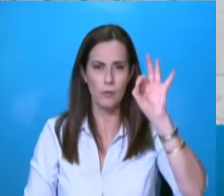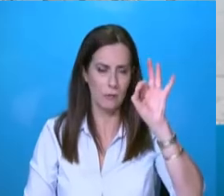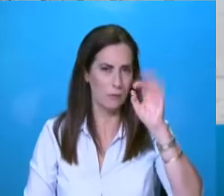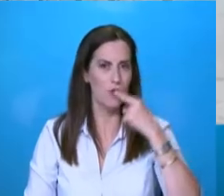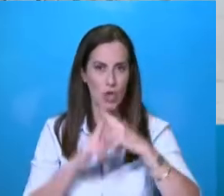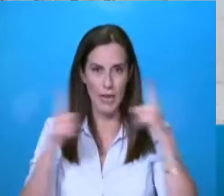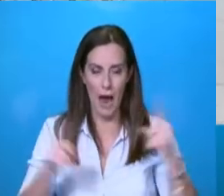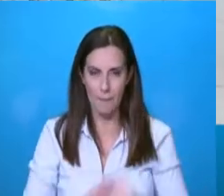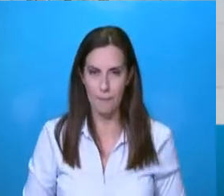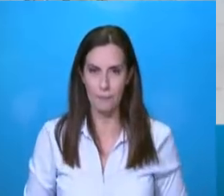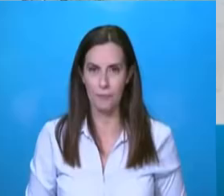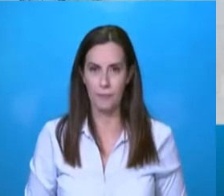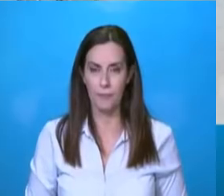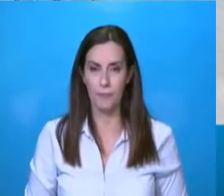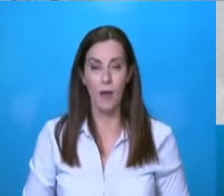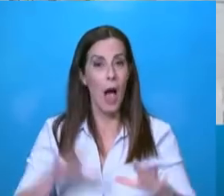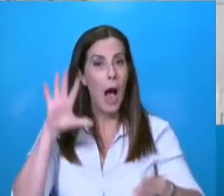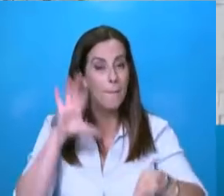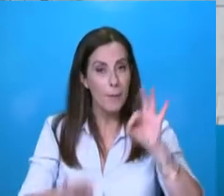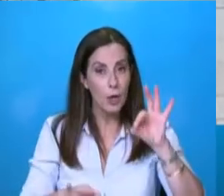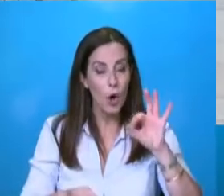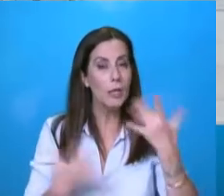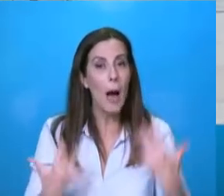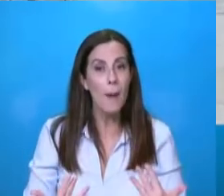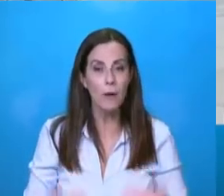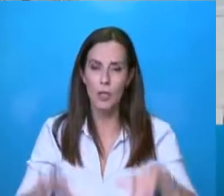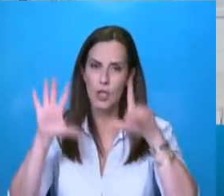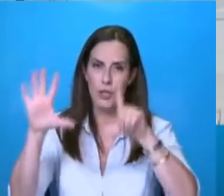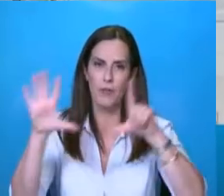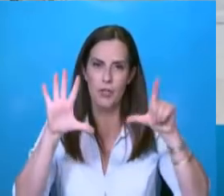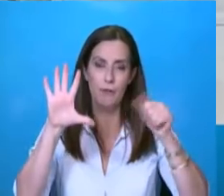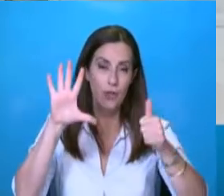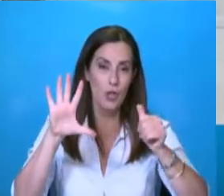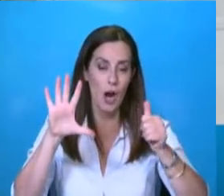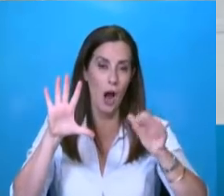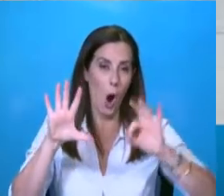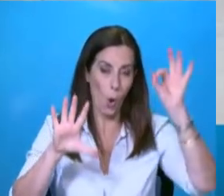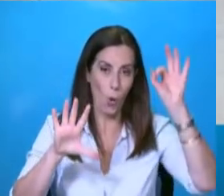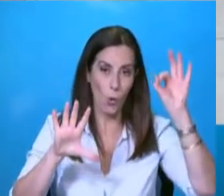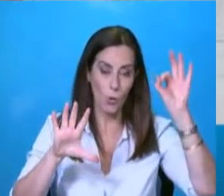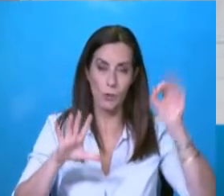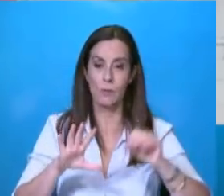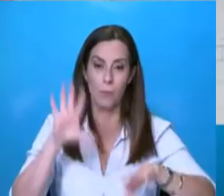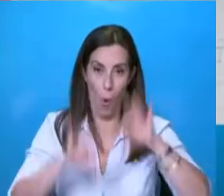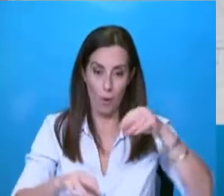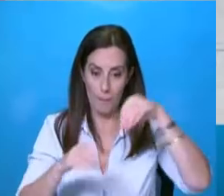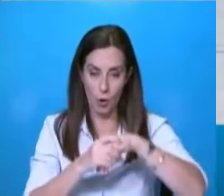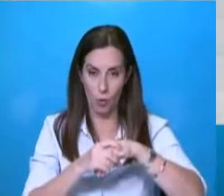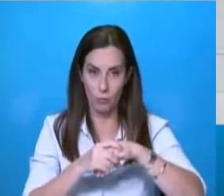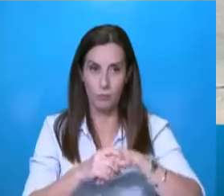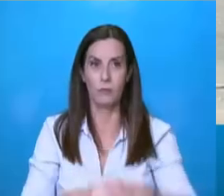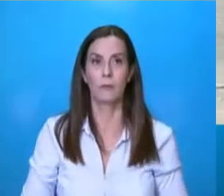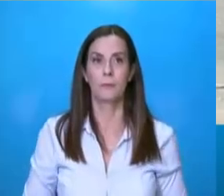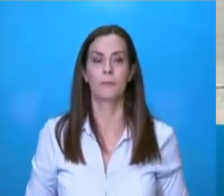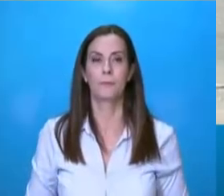בשנה. שיעור ההצבעה במגזר החרדי עומד על 76% לעומת 67% בכלל